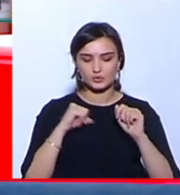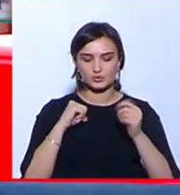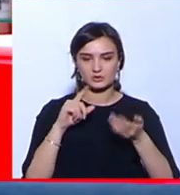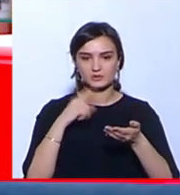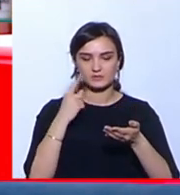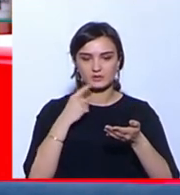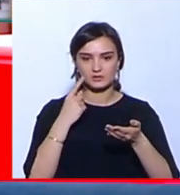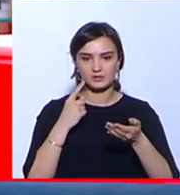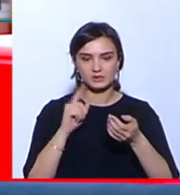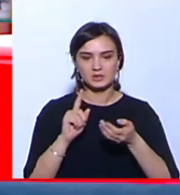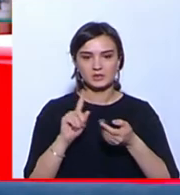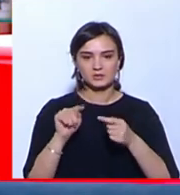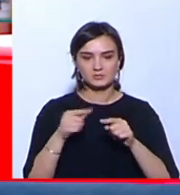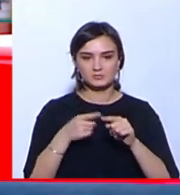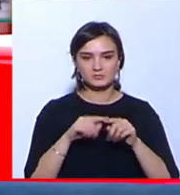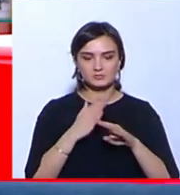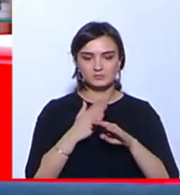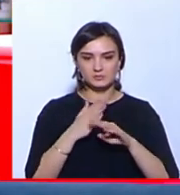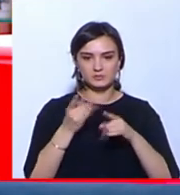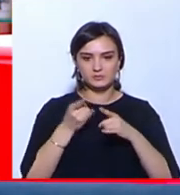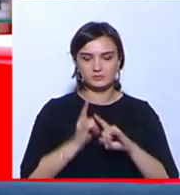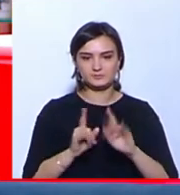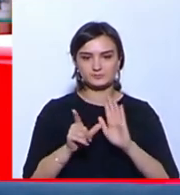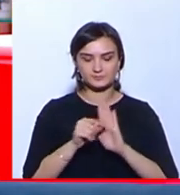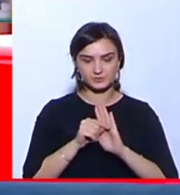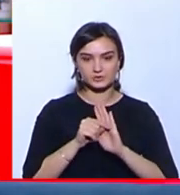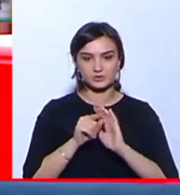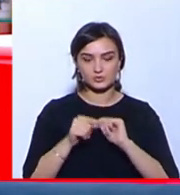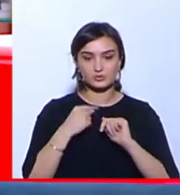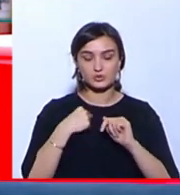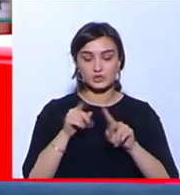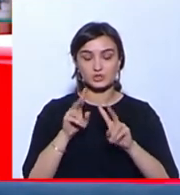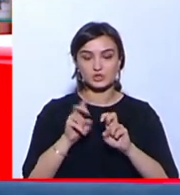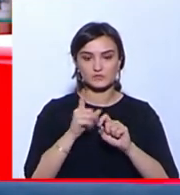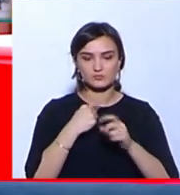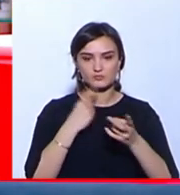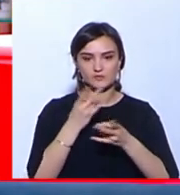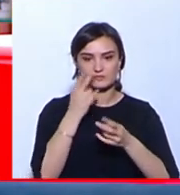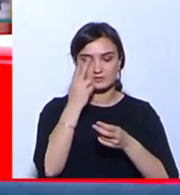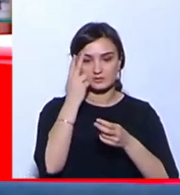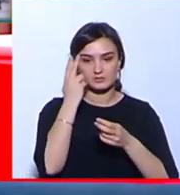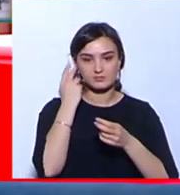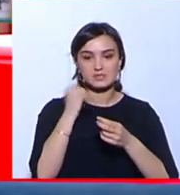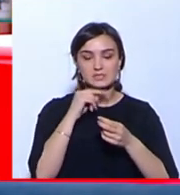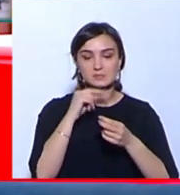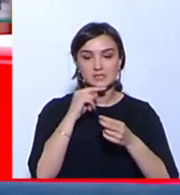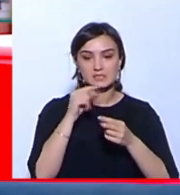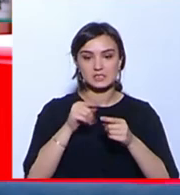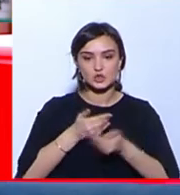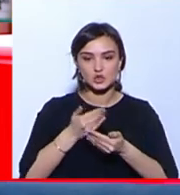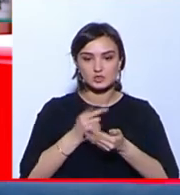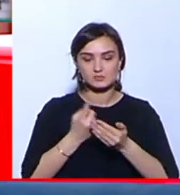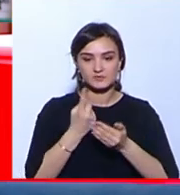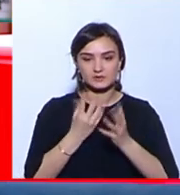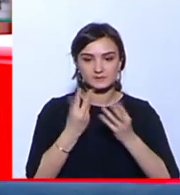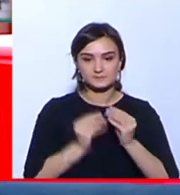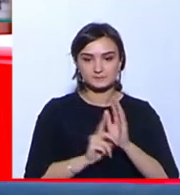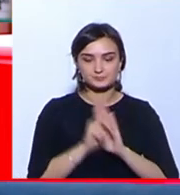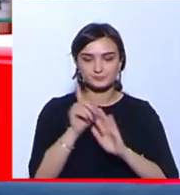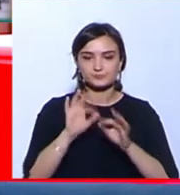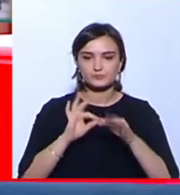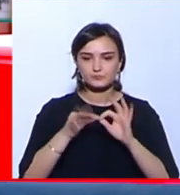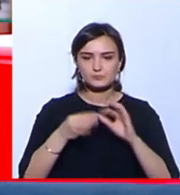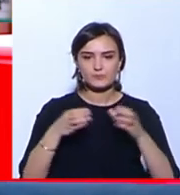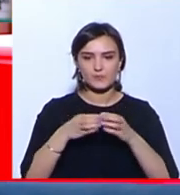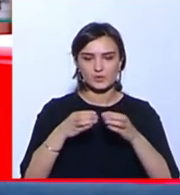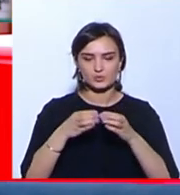ბრძანეთ, რომ არის თანდაყოლილი, ეს იმას ნიშნავს, რომ ჩვენ გვჭირდება სიფხიზლე სიცოცხლის პირველივე დღეებიდანვე და კონკრეტული